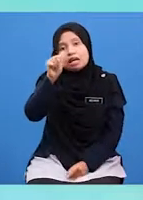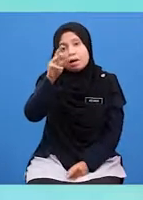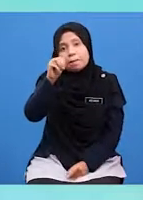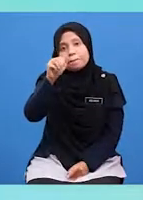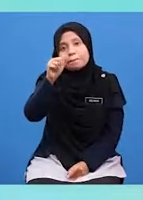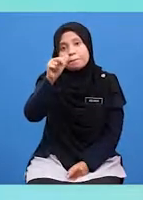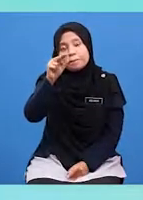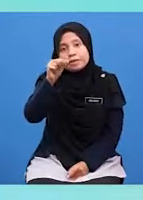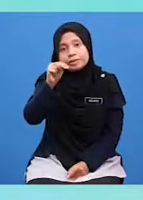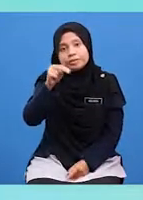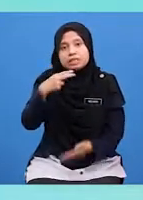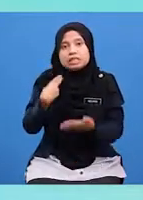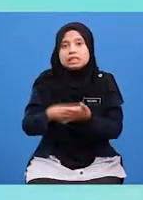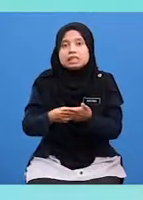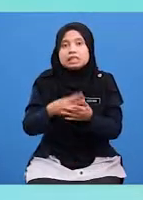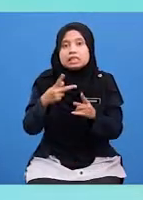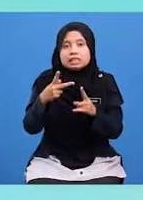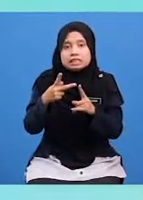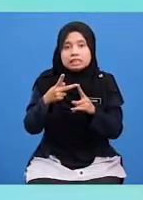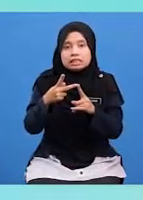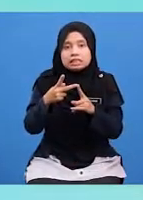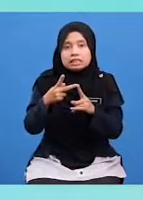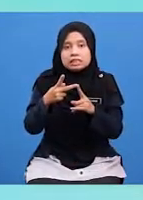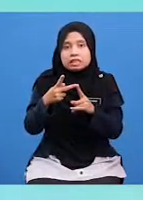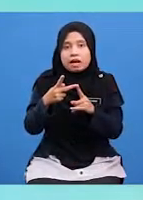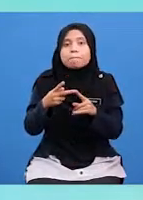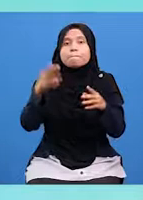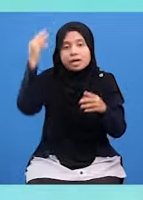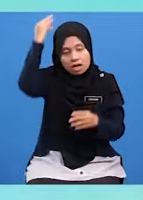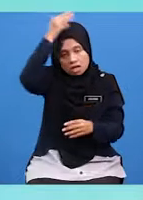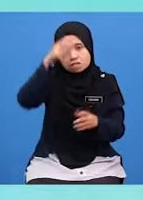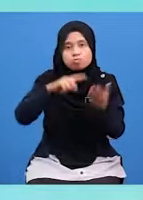Oman, Bahrain, kemudian kembali semula ke Mekah,